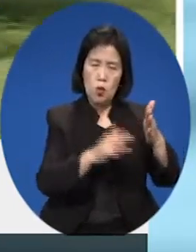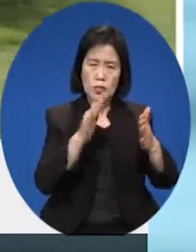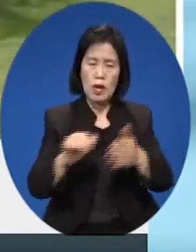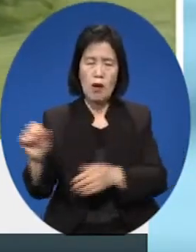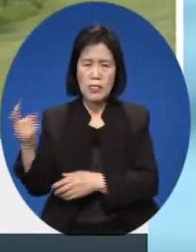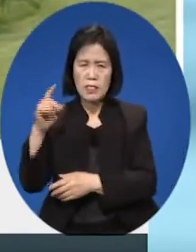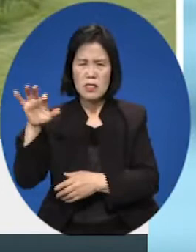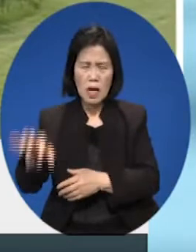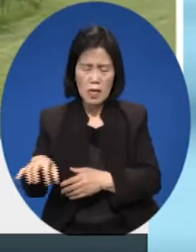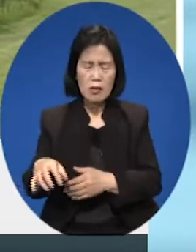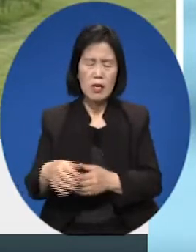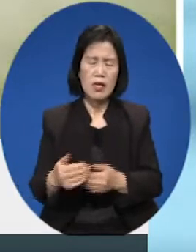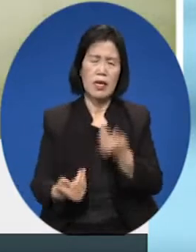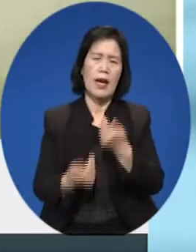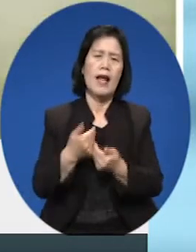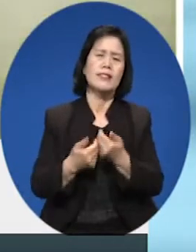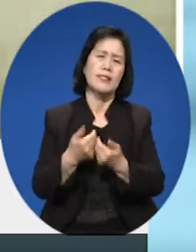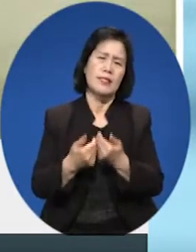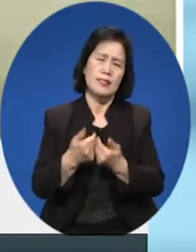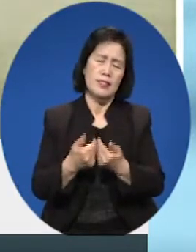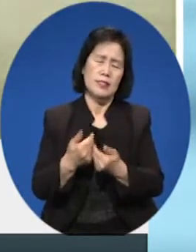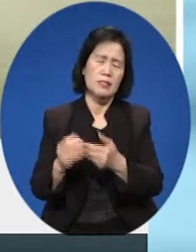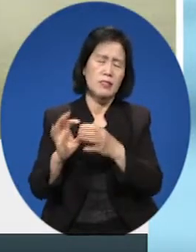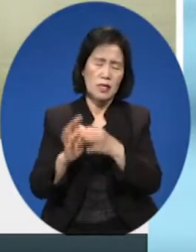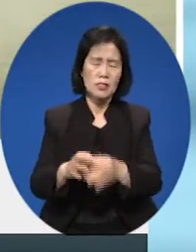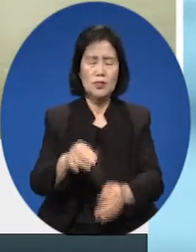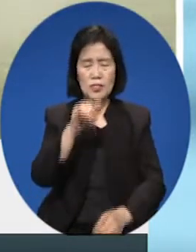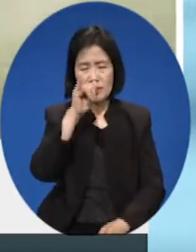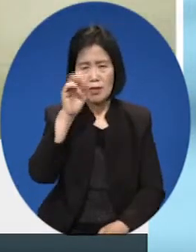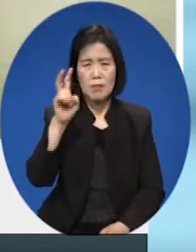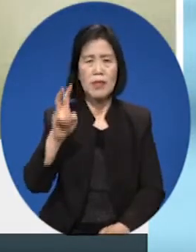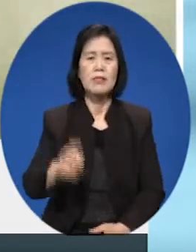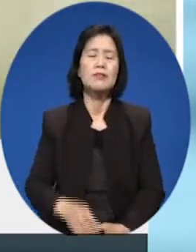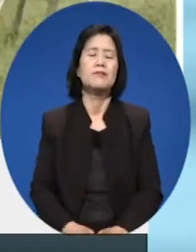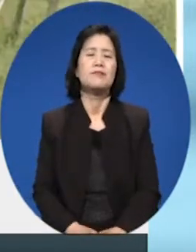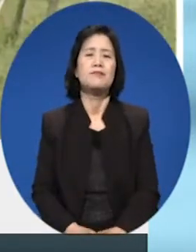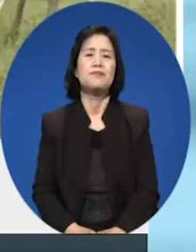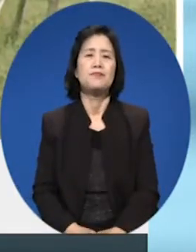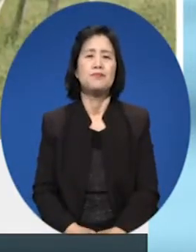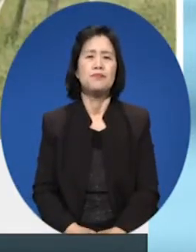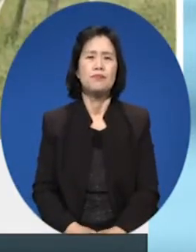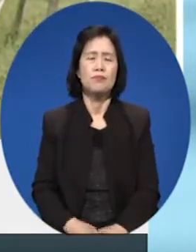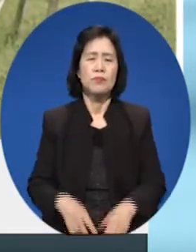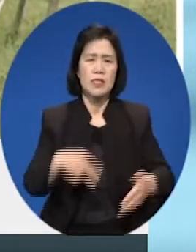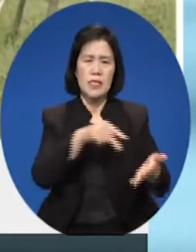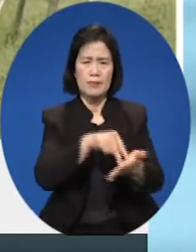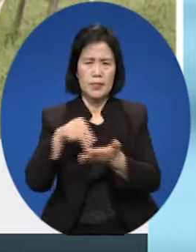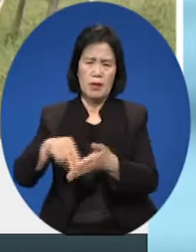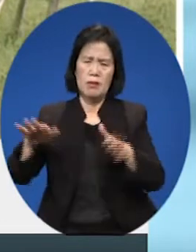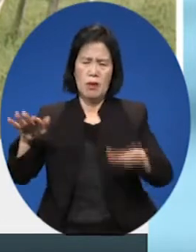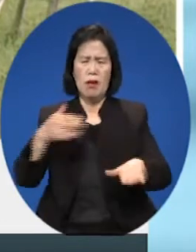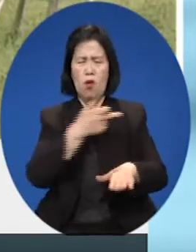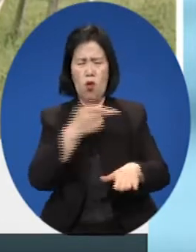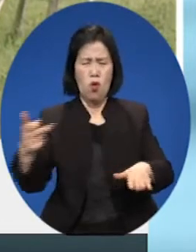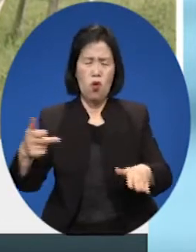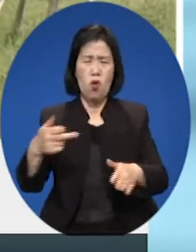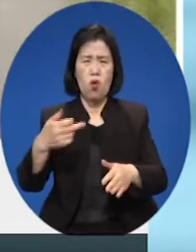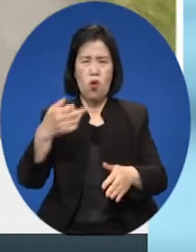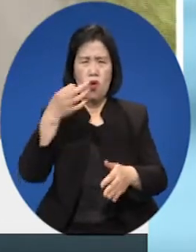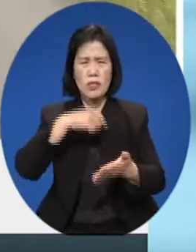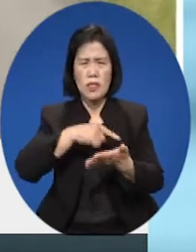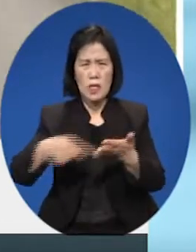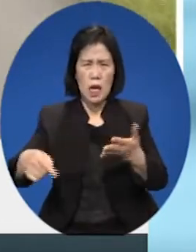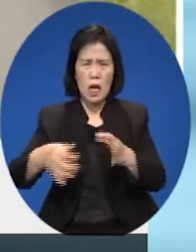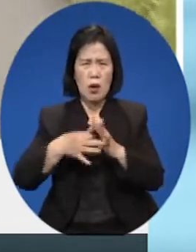7일간의 갈등 분쟁은 불가피할 것으로 전망이 되구요 서로 입장 차가 원아 크고 이해관계가 첨예하게